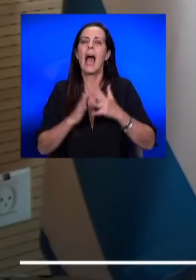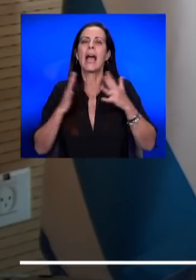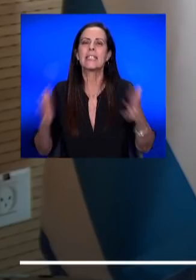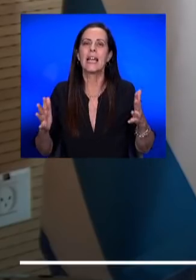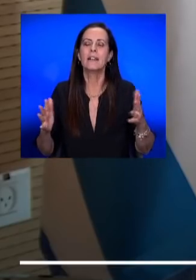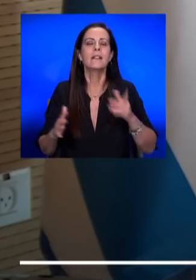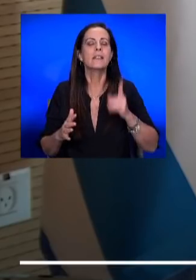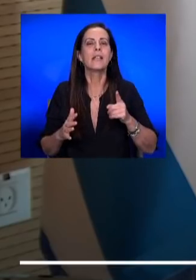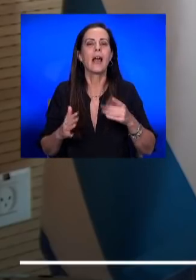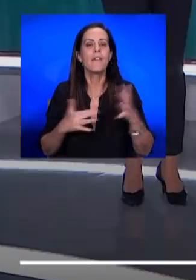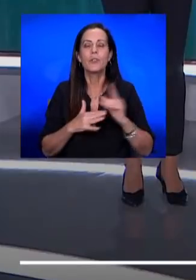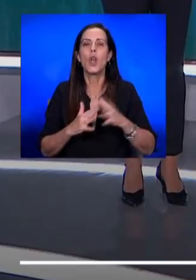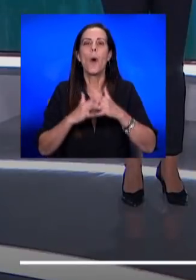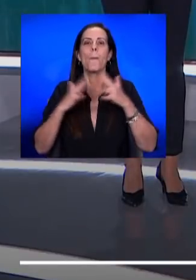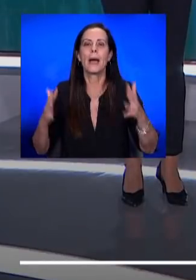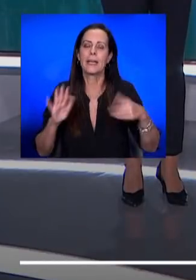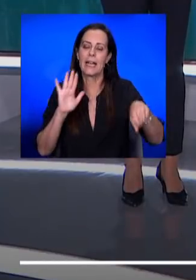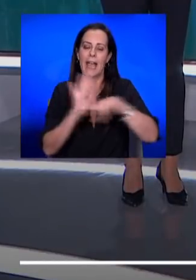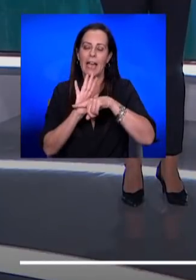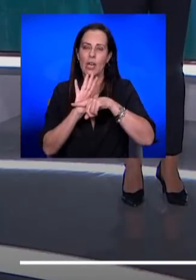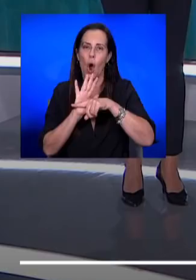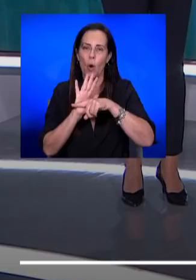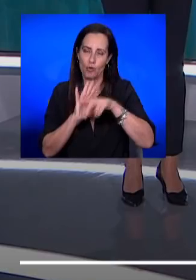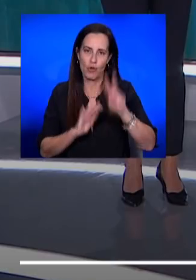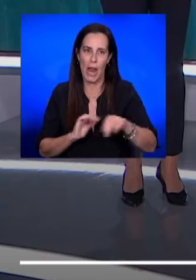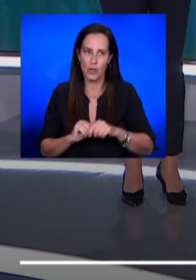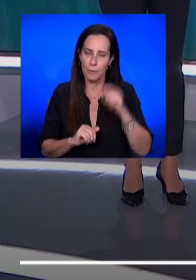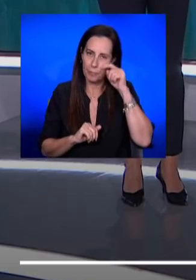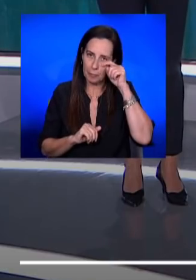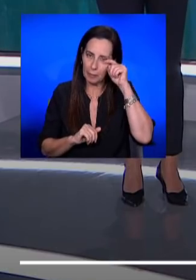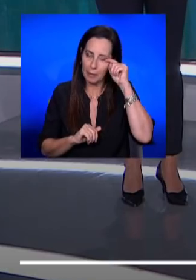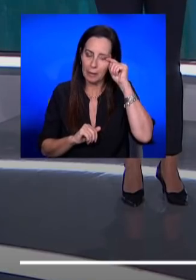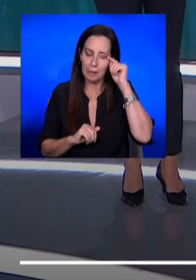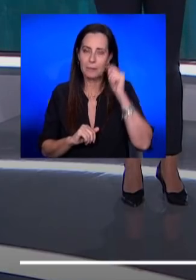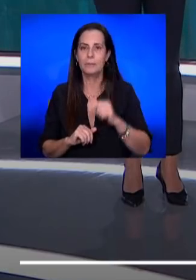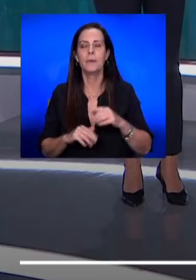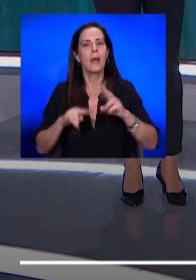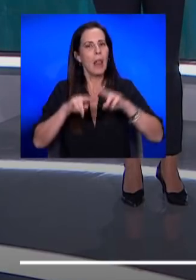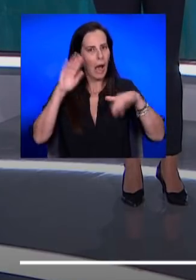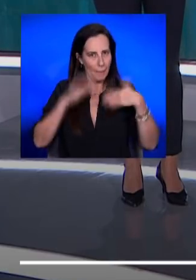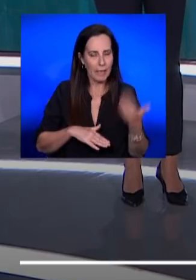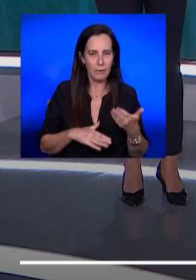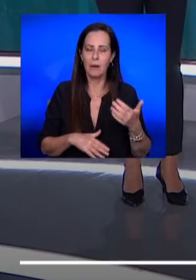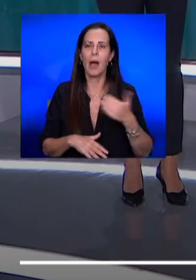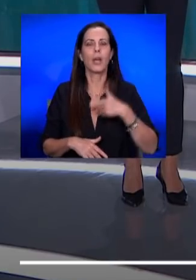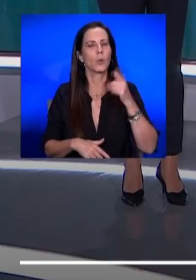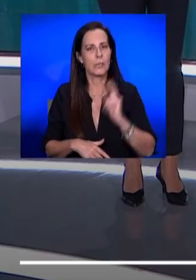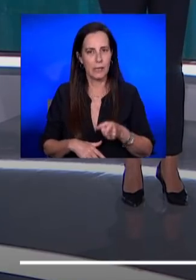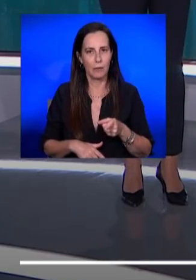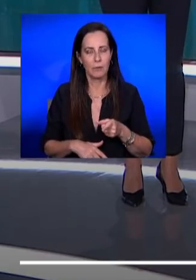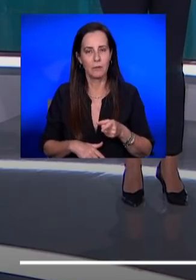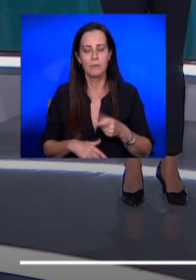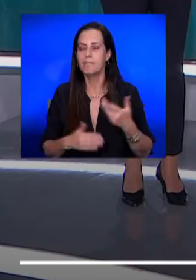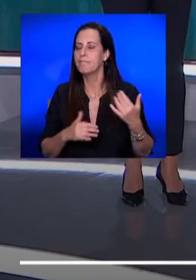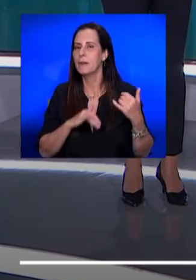צריך לוודא שלא מגדילים את הגירעון המבני הקיים. כן? לאחר מכן, אנחנו צריכים ליצור